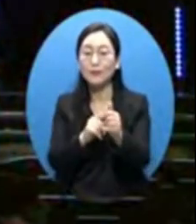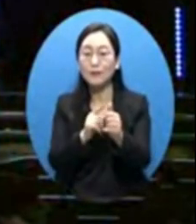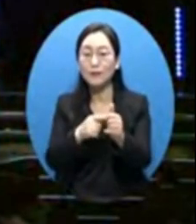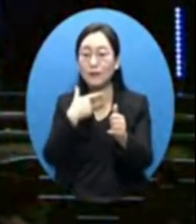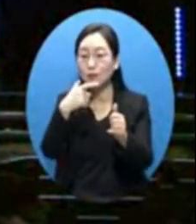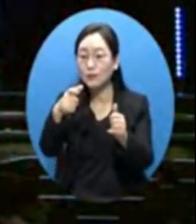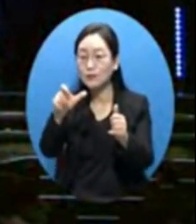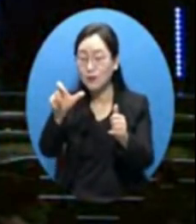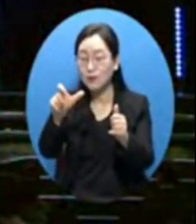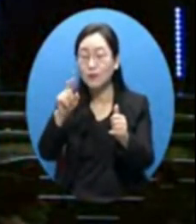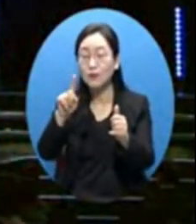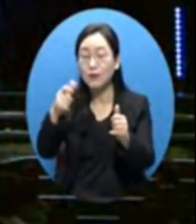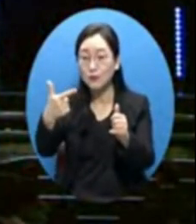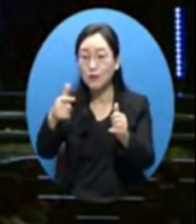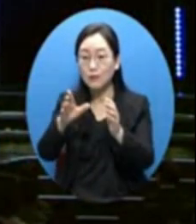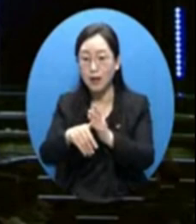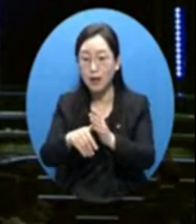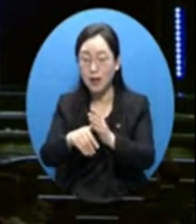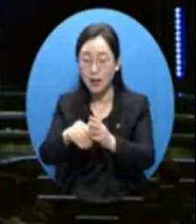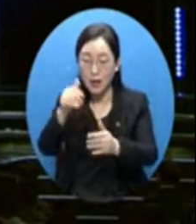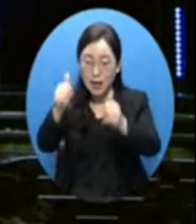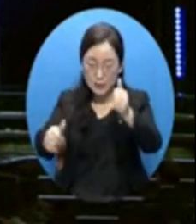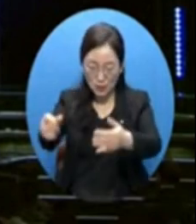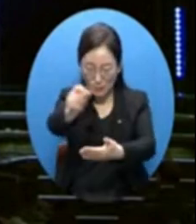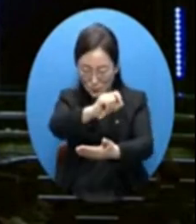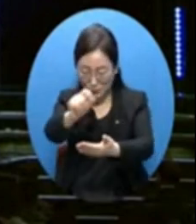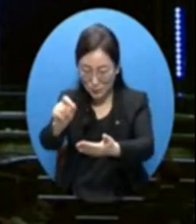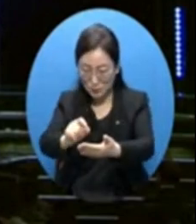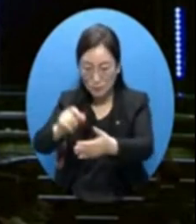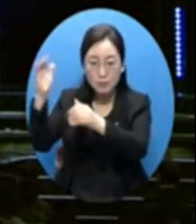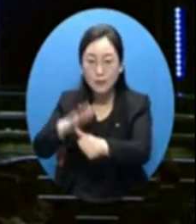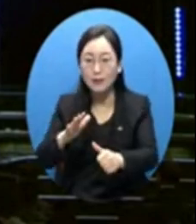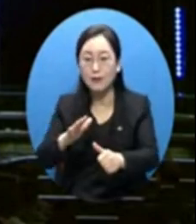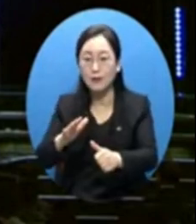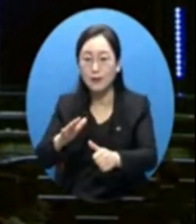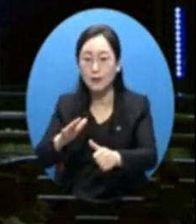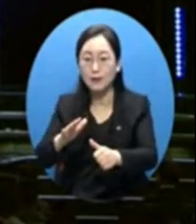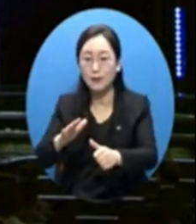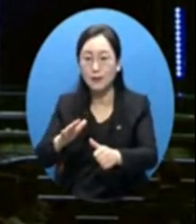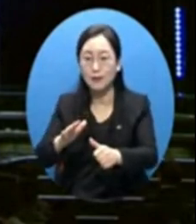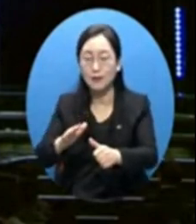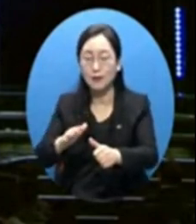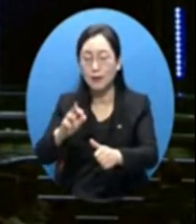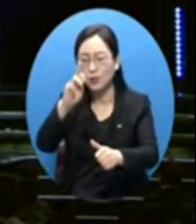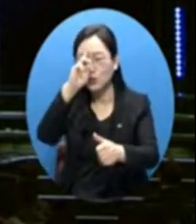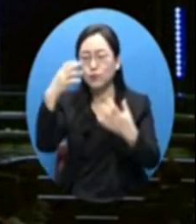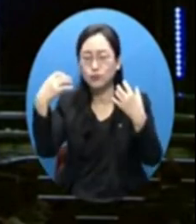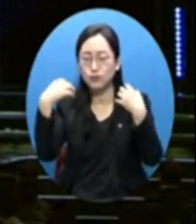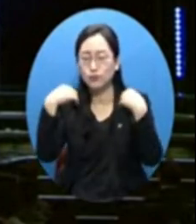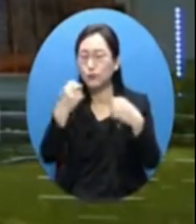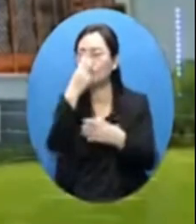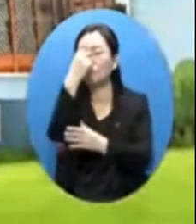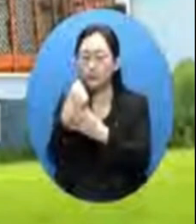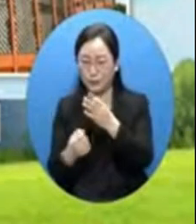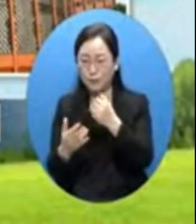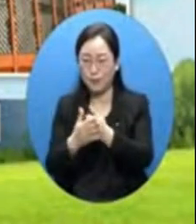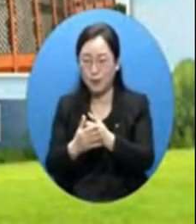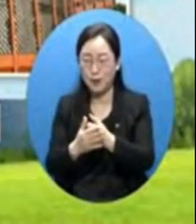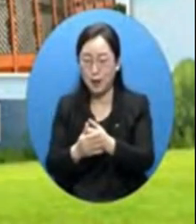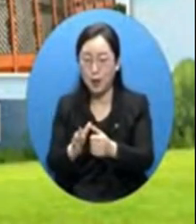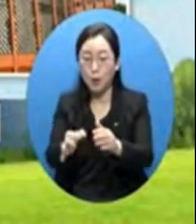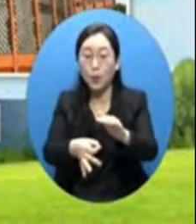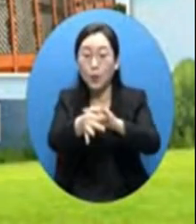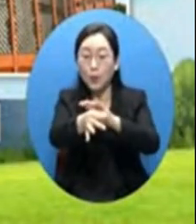16살에 과거 시험을 보러 갔다가 떨어졌습니다. 그 당시 정부가 부패해서 매관 매직이 성했던